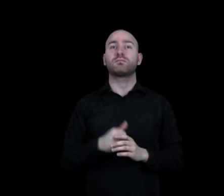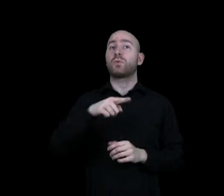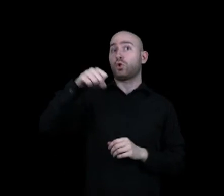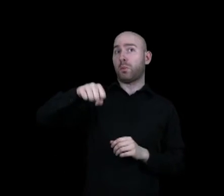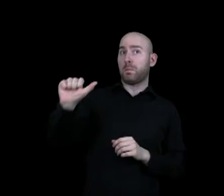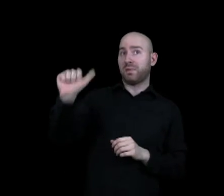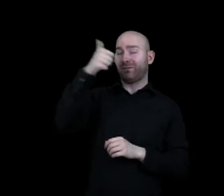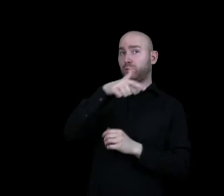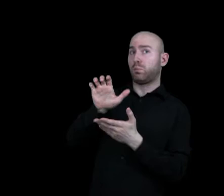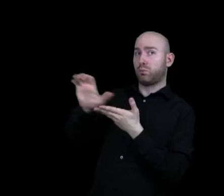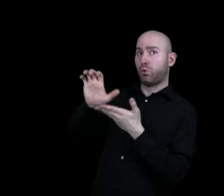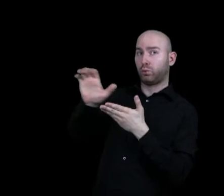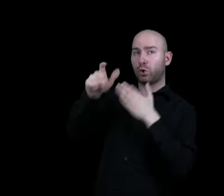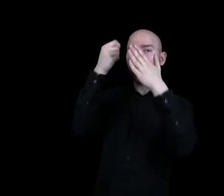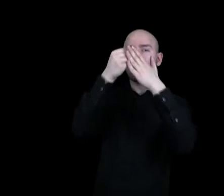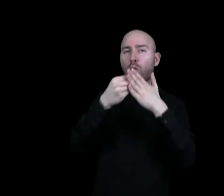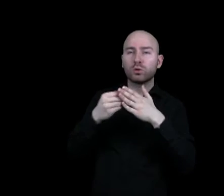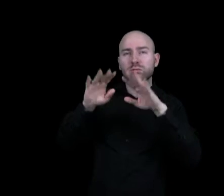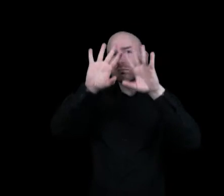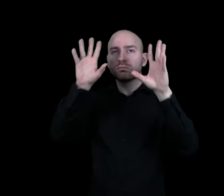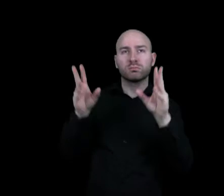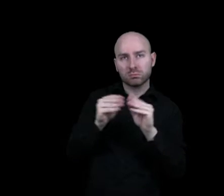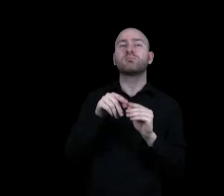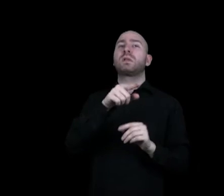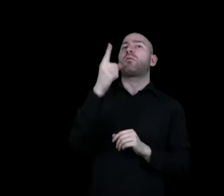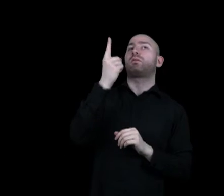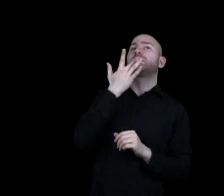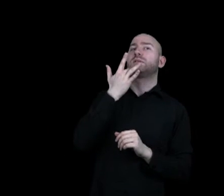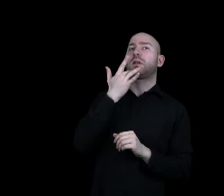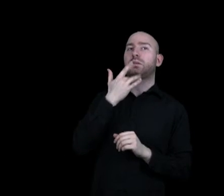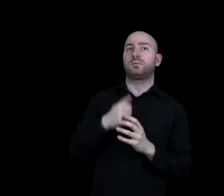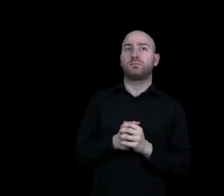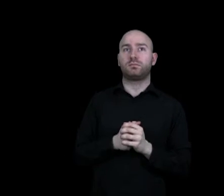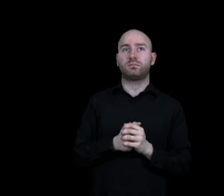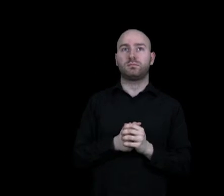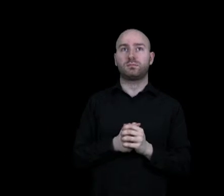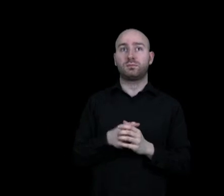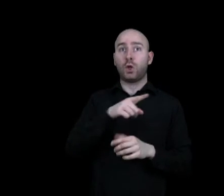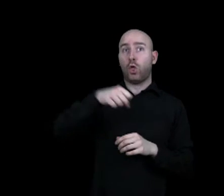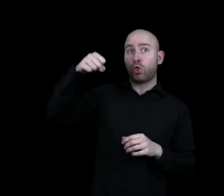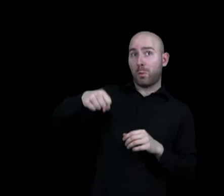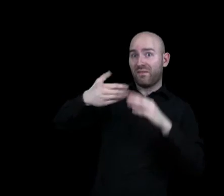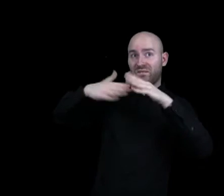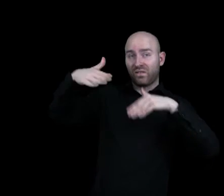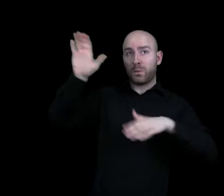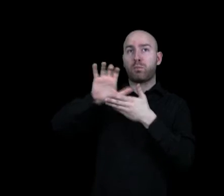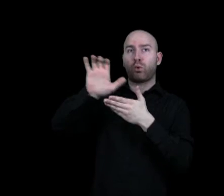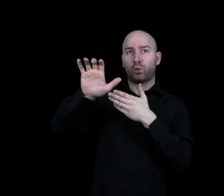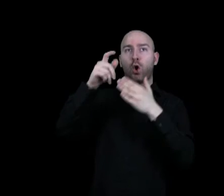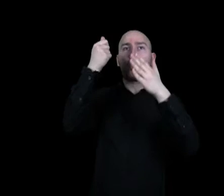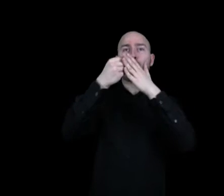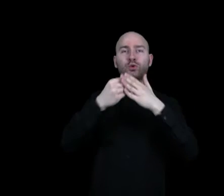Wyprodukowanie tej pierwszej torebki wiąże się z kosztem alternatywnym około 1 centa, a koszt kolejnych torebek coraz bardziej rośnie.